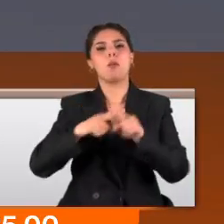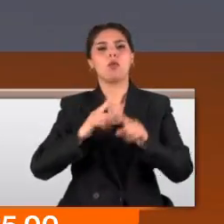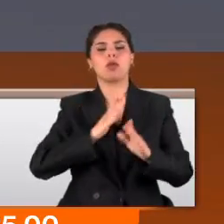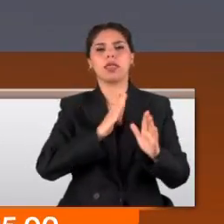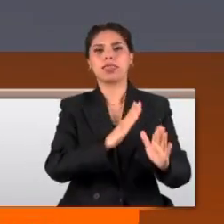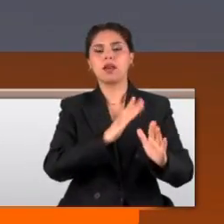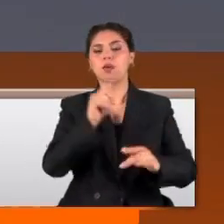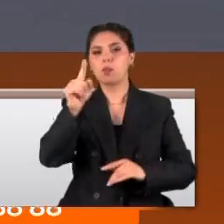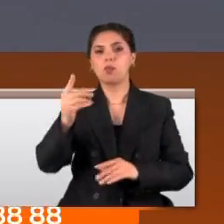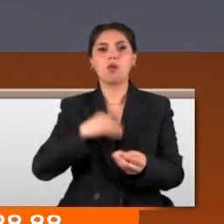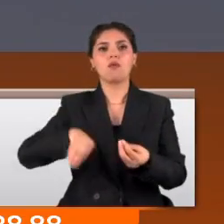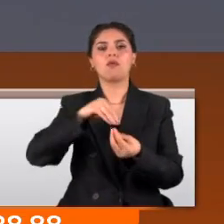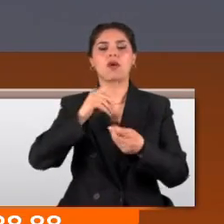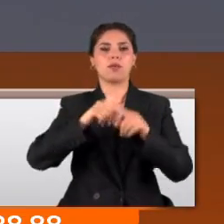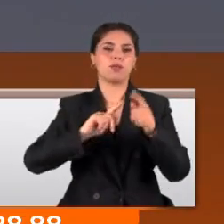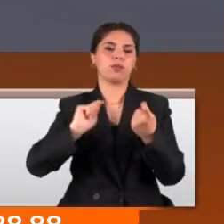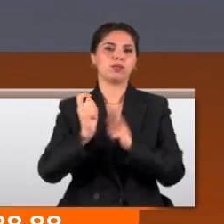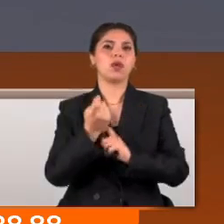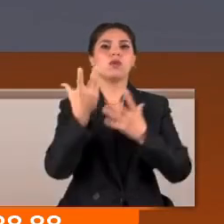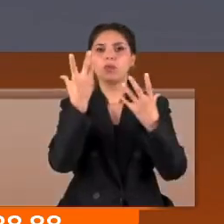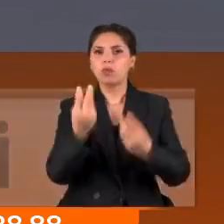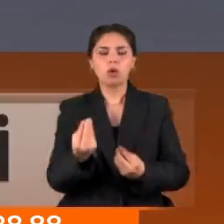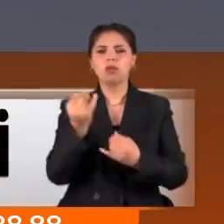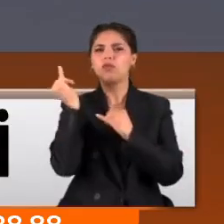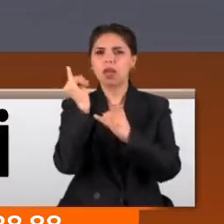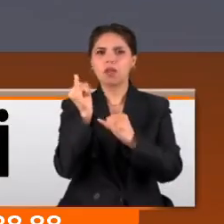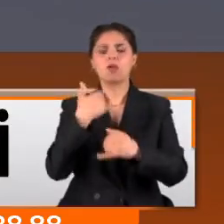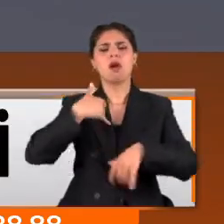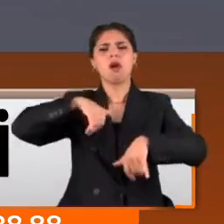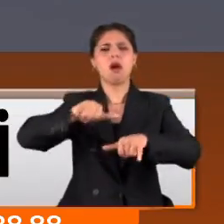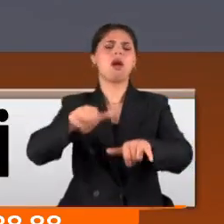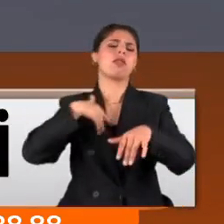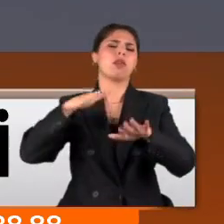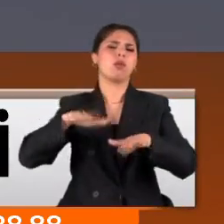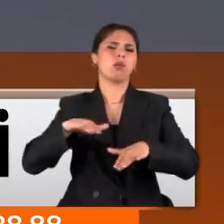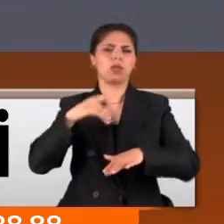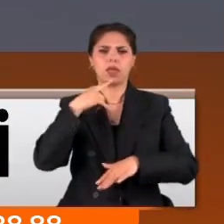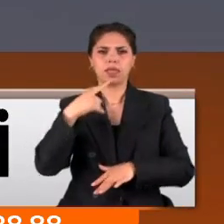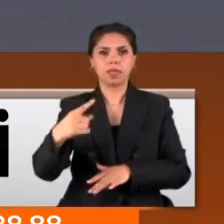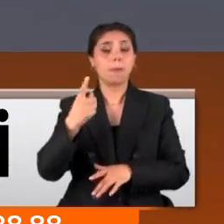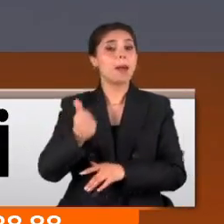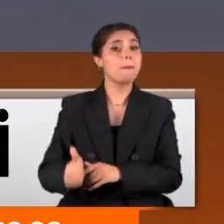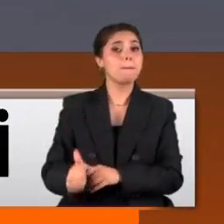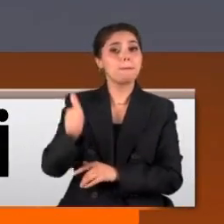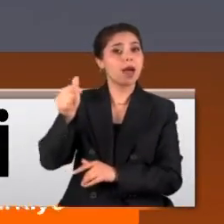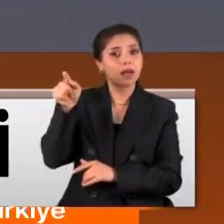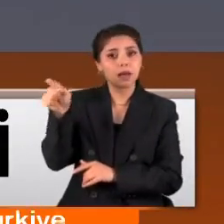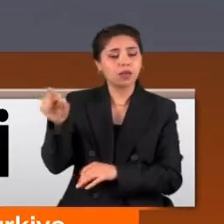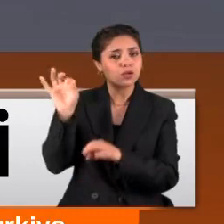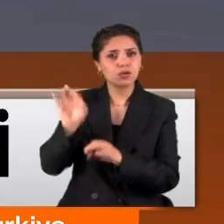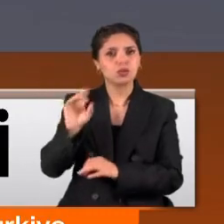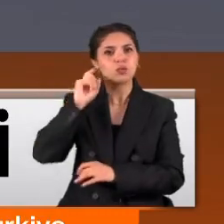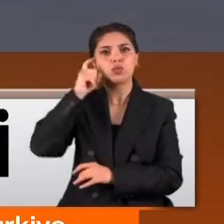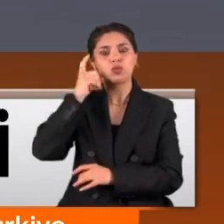faiz politikalarında değişime gidiliyor eleştirilerine ben aynı noktadayım cevabını verdi. Ama Hazine ve Maliye Bakanımızın şu